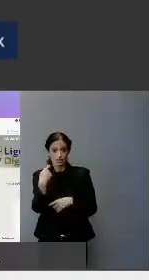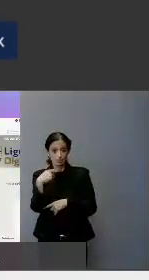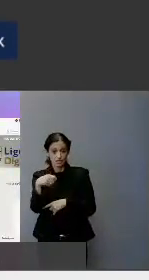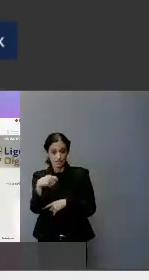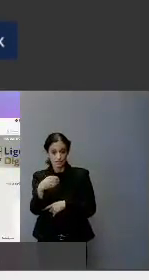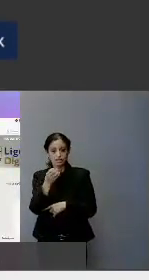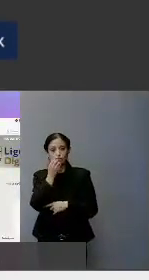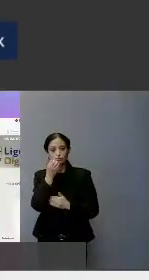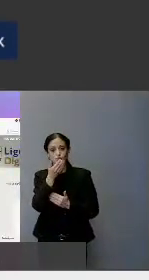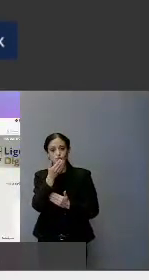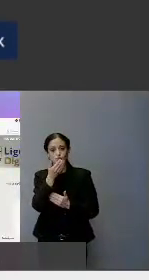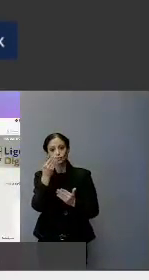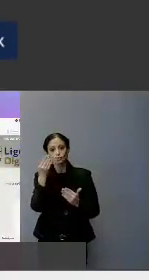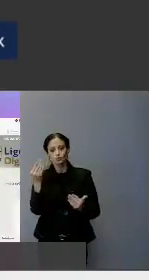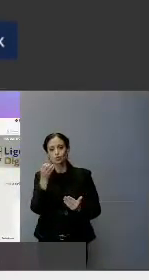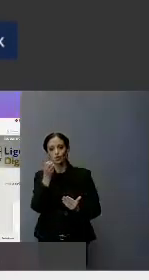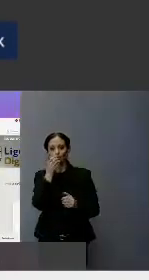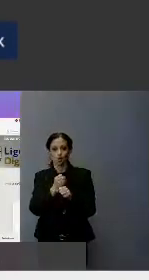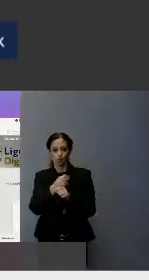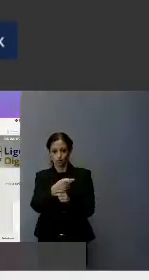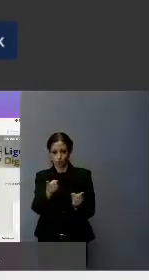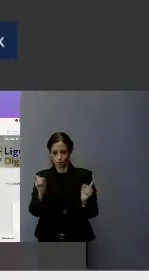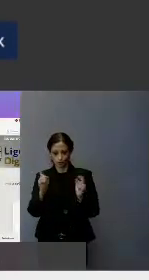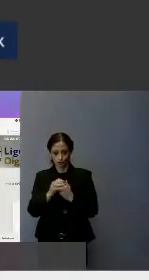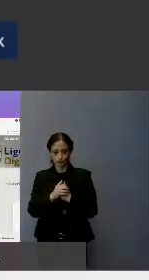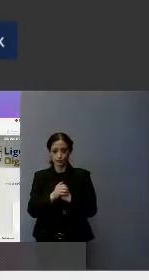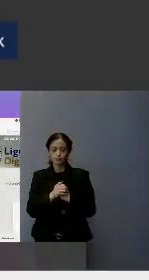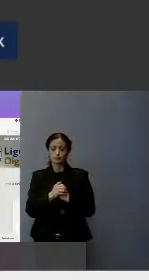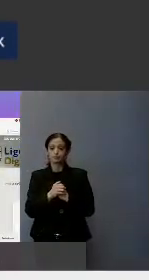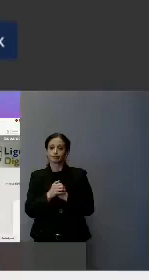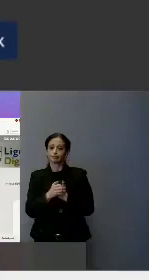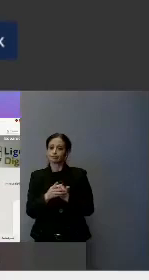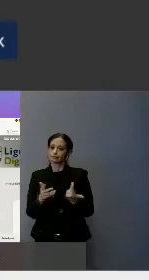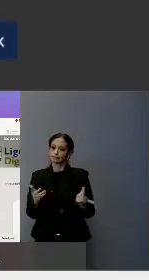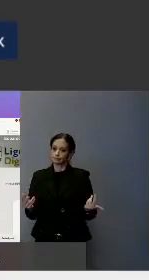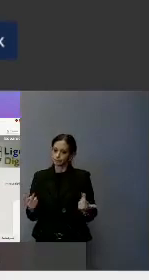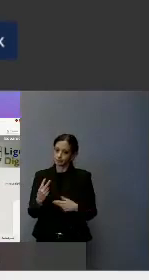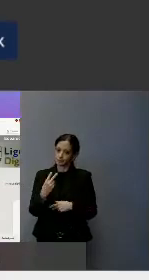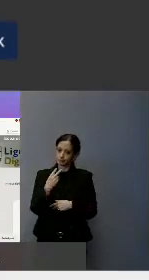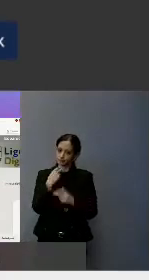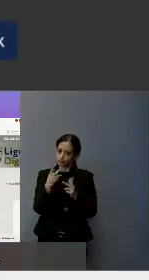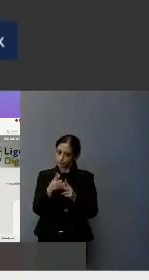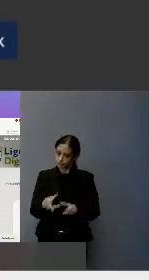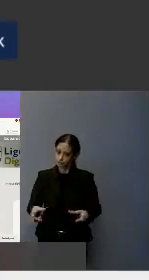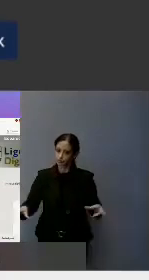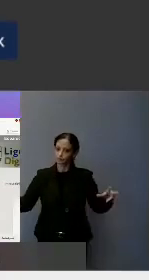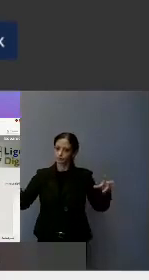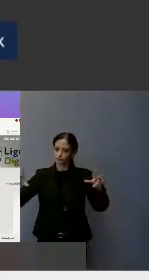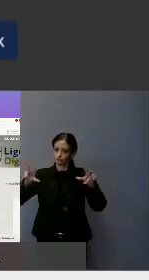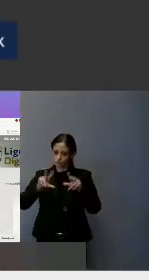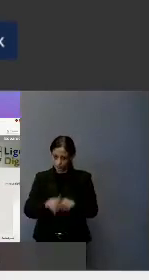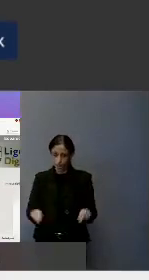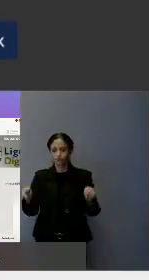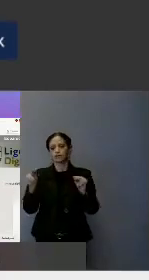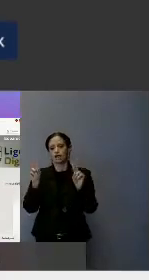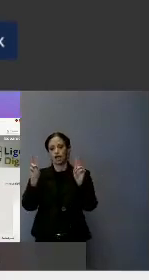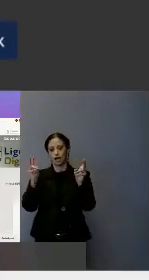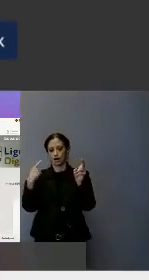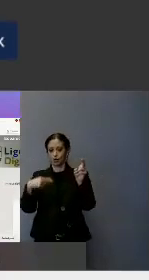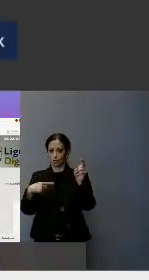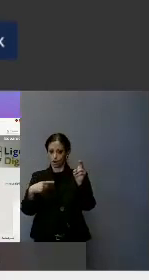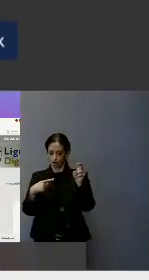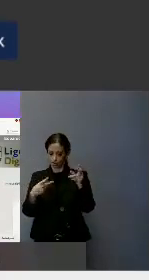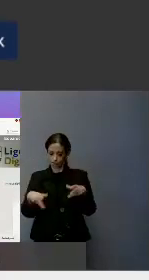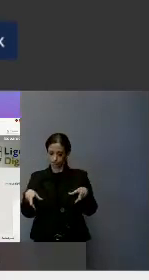e buon lavoro a tutti ci vediamo costretti a ritornare per l'ennesima volta su questo argomento perché